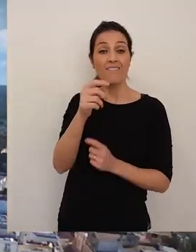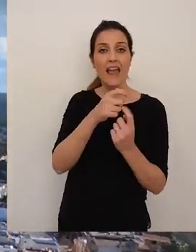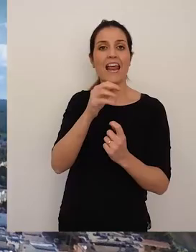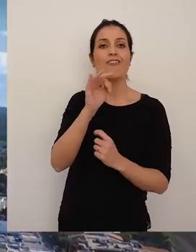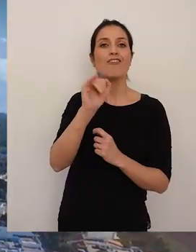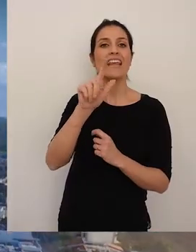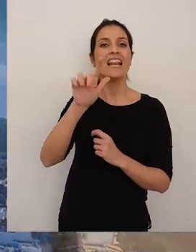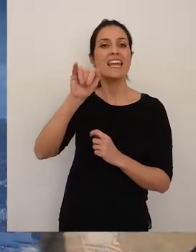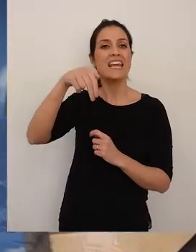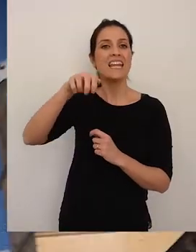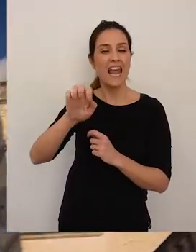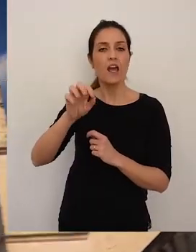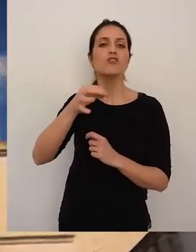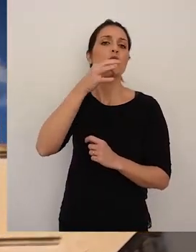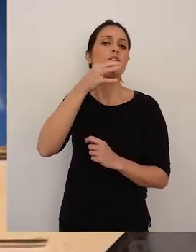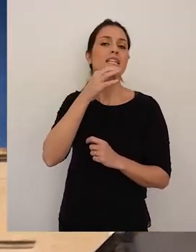ceramica.